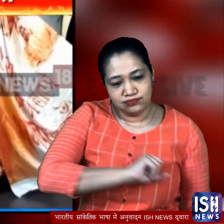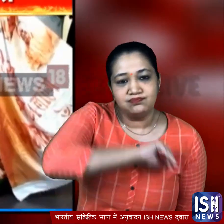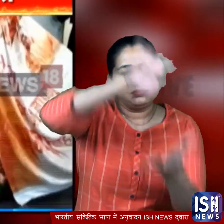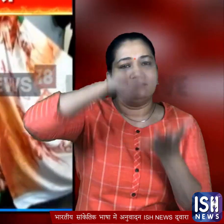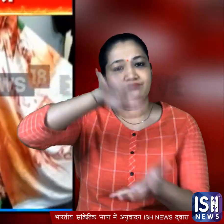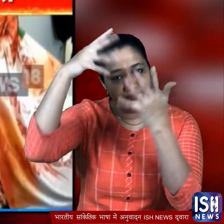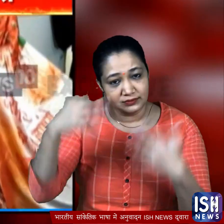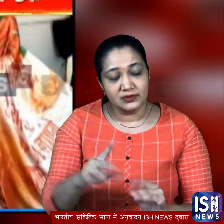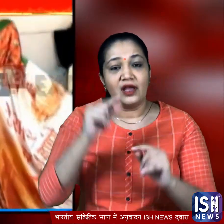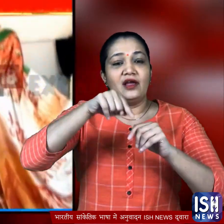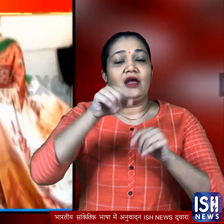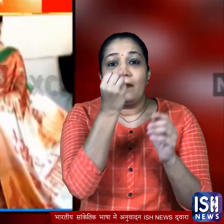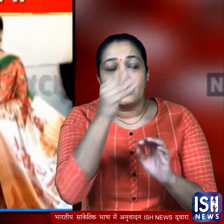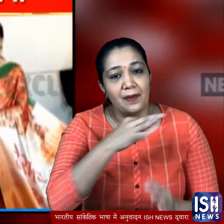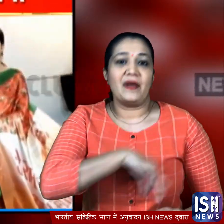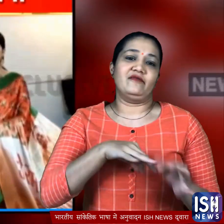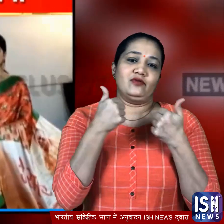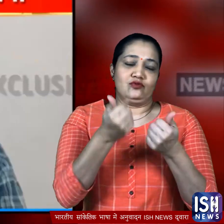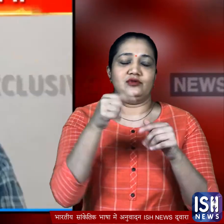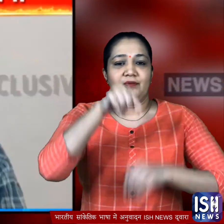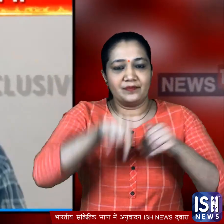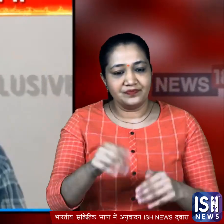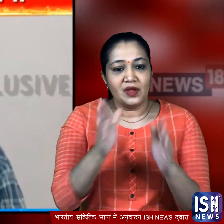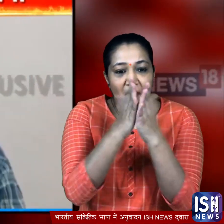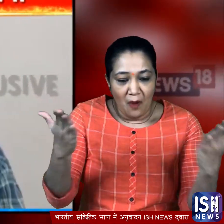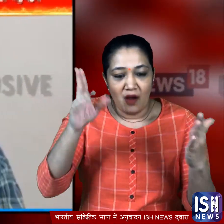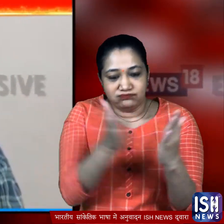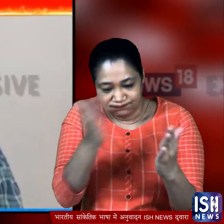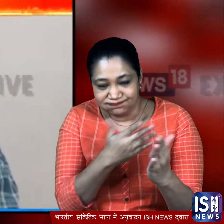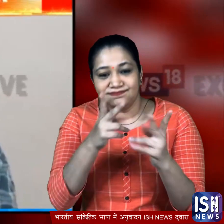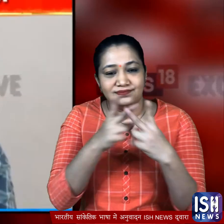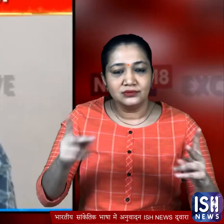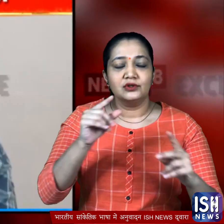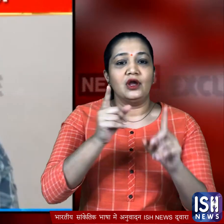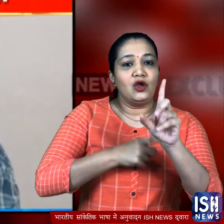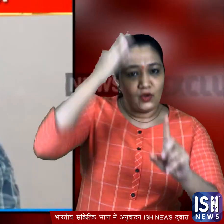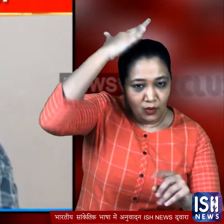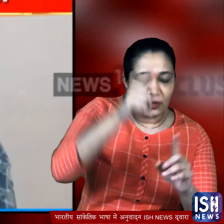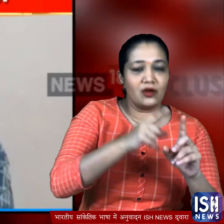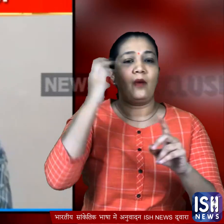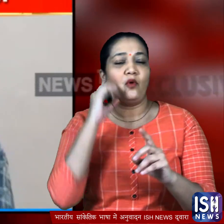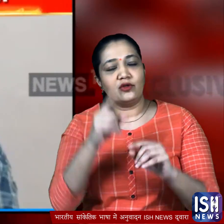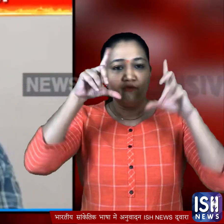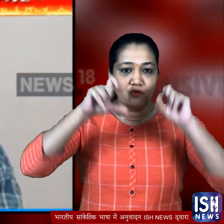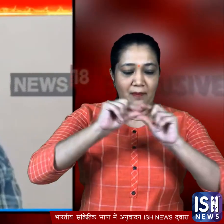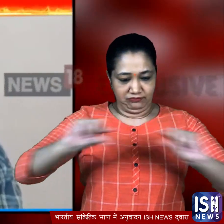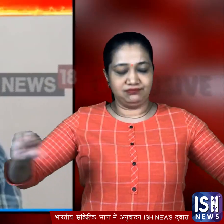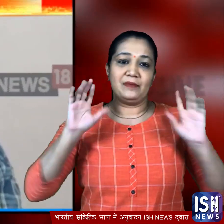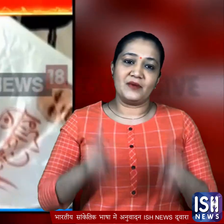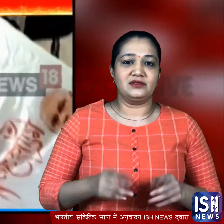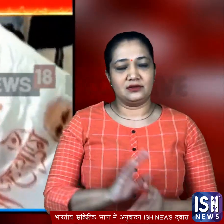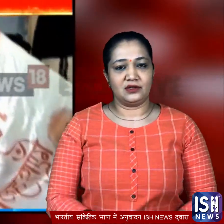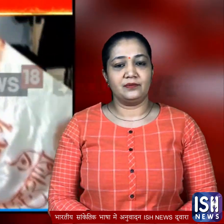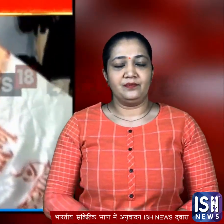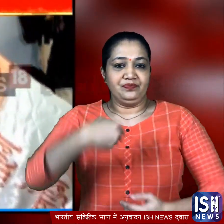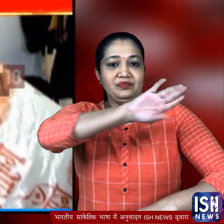हिस्सों में पहुंचाई जाएंगी, जिससे चुनाव में बीजेपी को फायदा मिलेगा। जितने भी कैटलॉग अब बनेंगे उसके अंदर योगी जी, मोदी जी का फोटो और साथ में ये स्लोगन